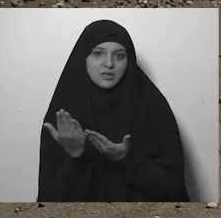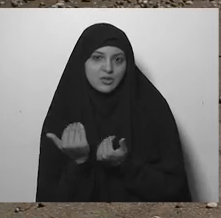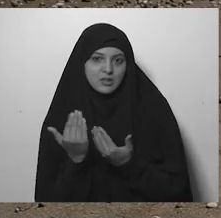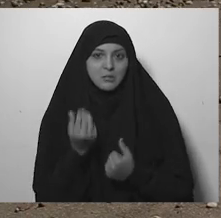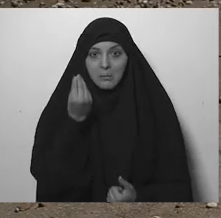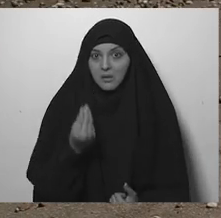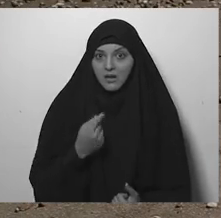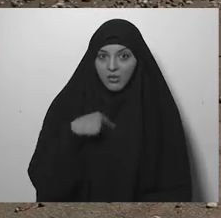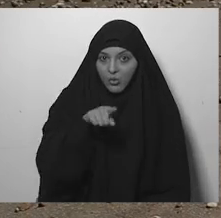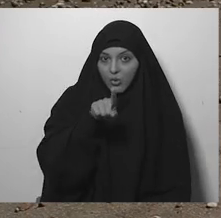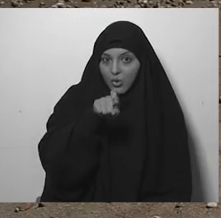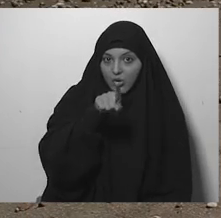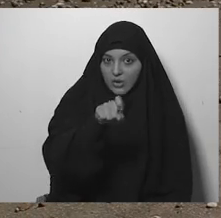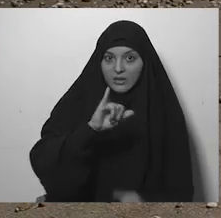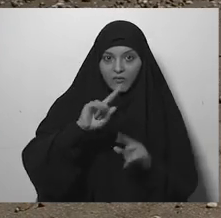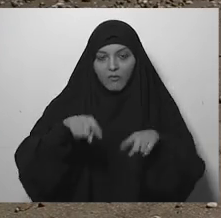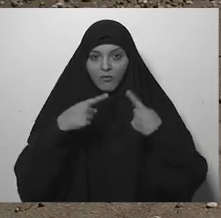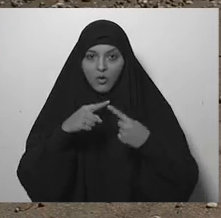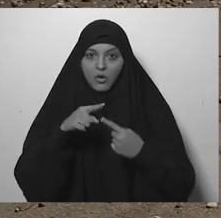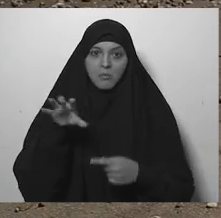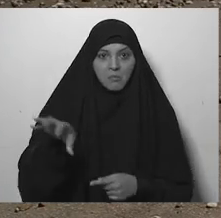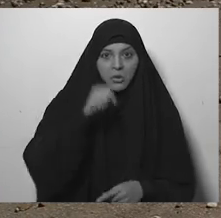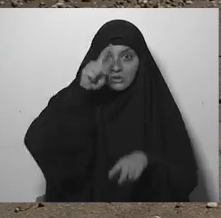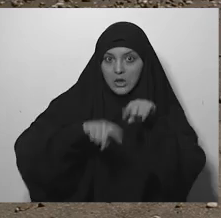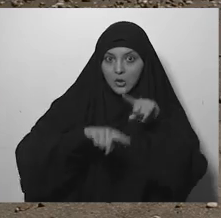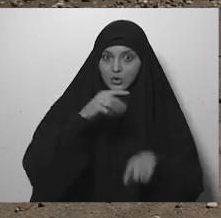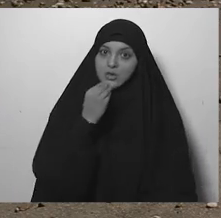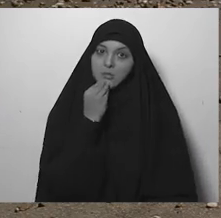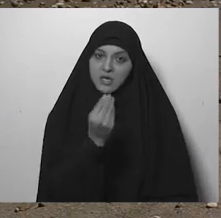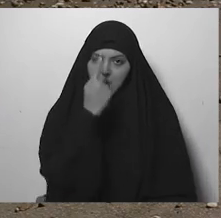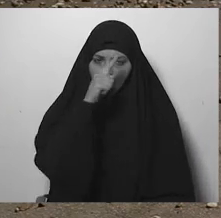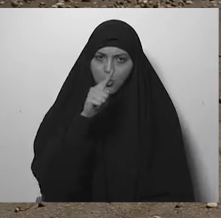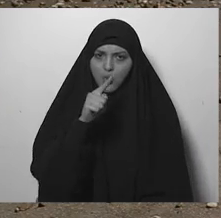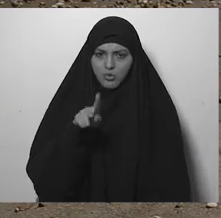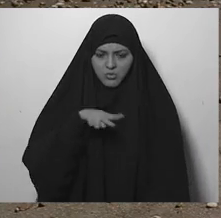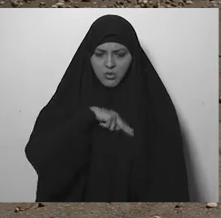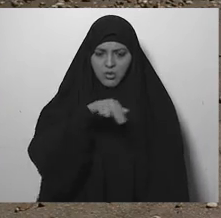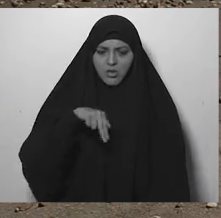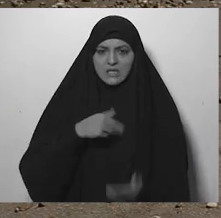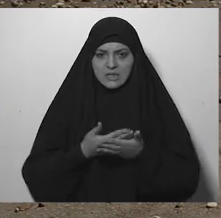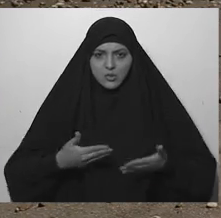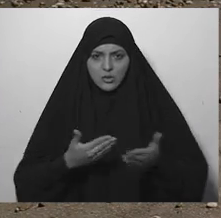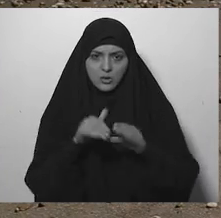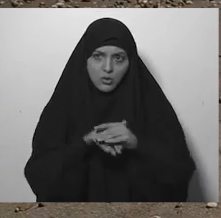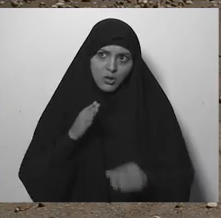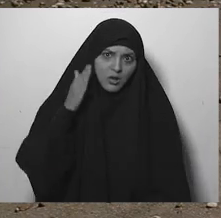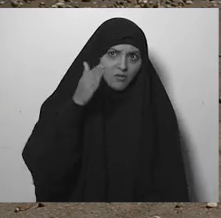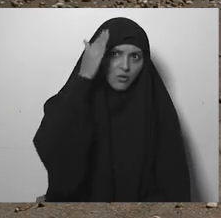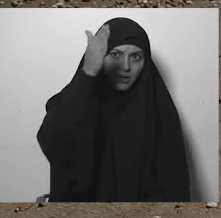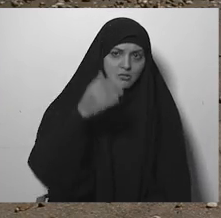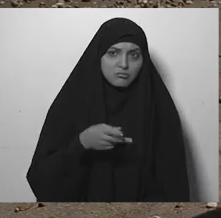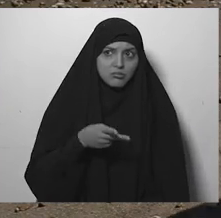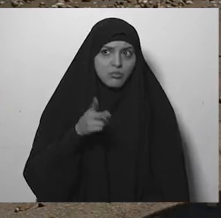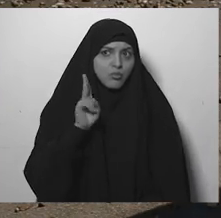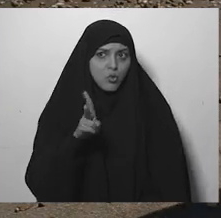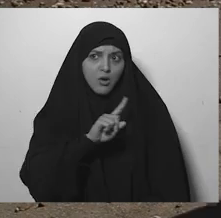J'espère bien que ces enquêtes-là, ils vont porter quelque chose de bien pour notre situation dans l'avenir. Inch'Allah, pourquoi